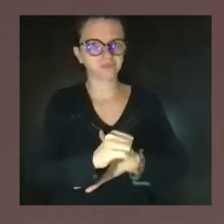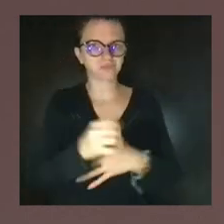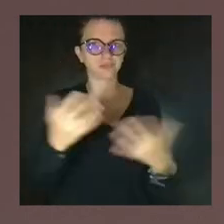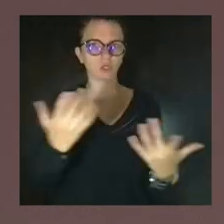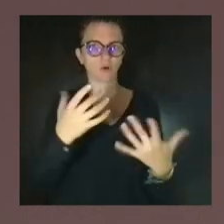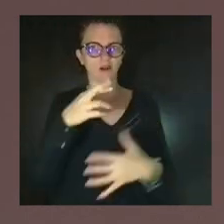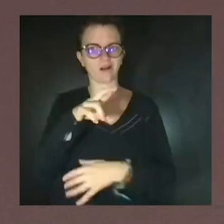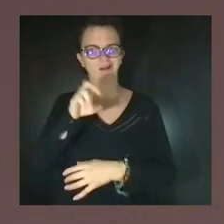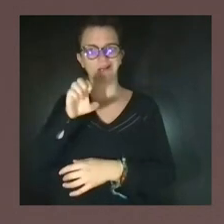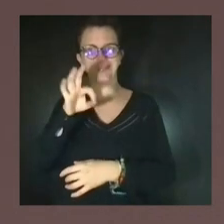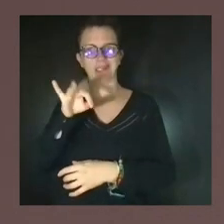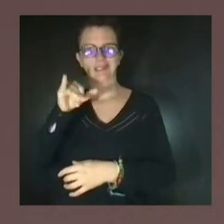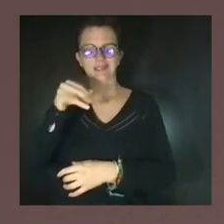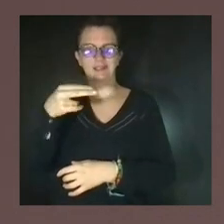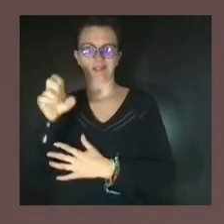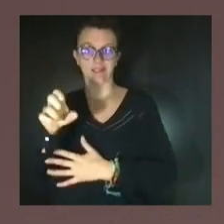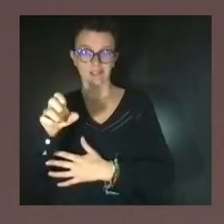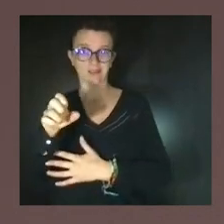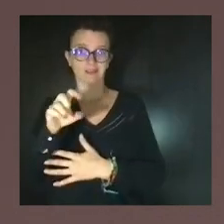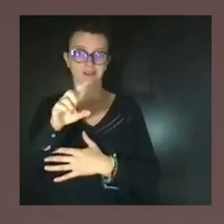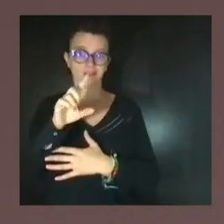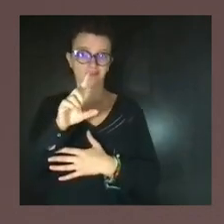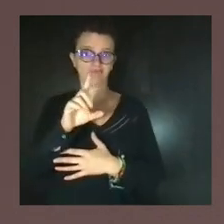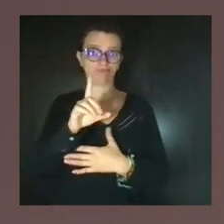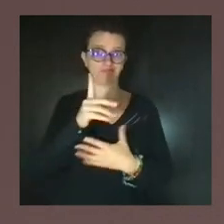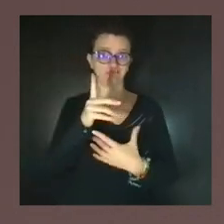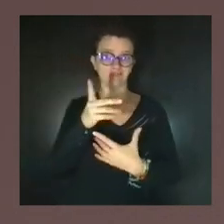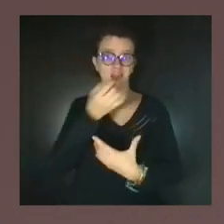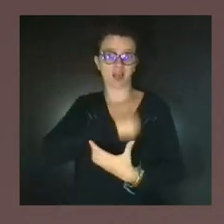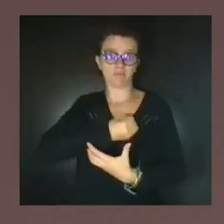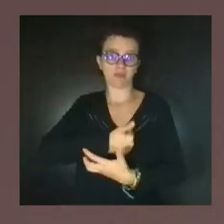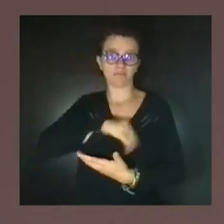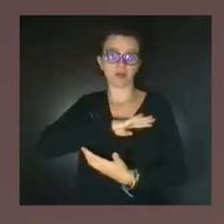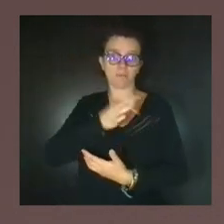par les médicaments que mon père m'avait mis dans les yeux. Et à partir de là, en fait,